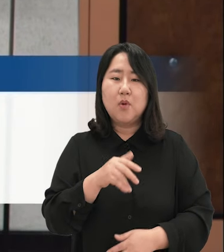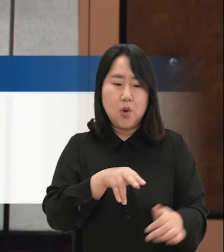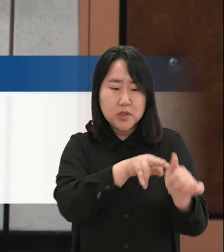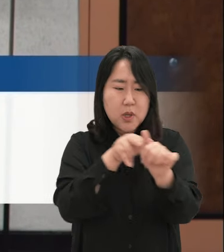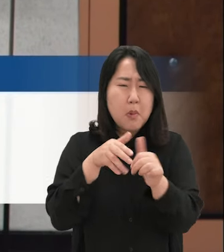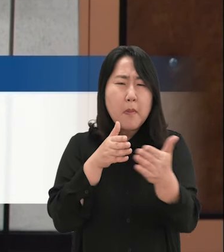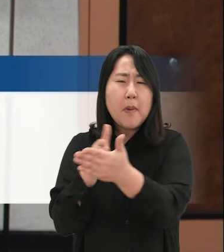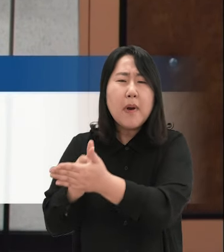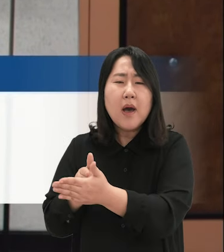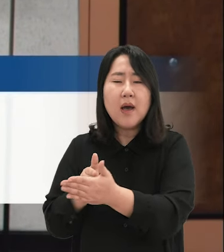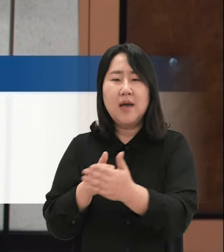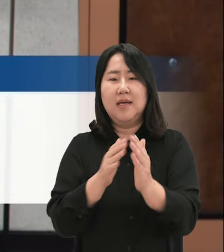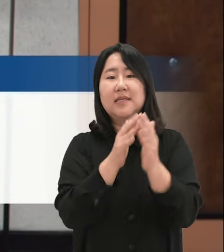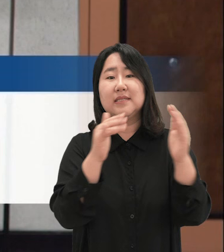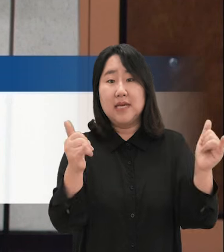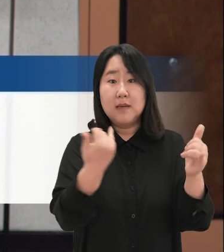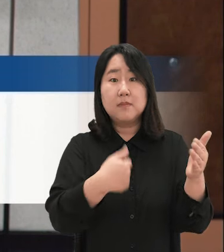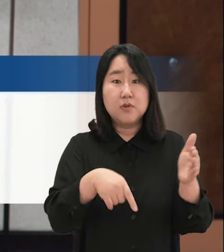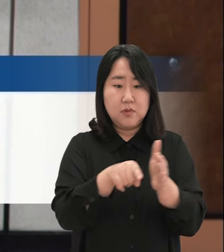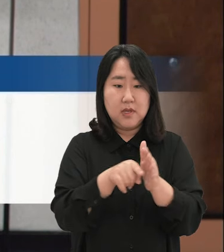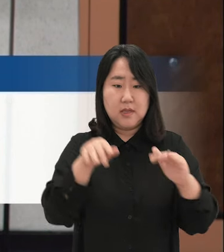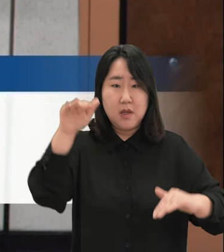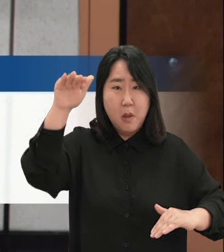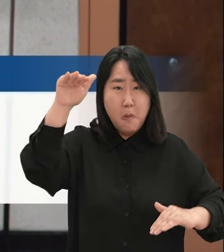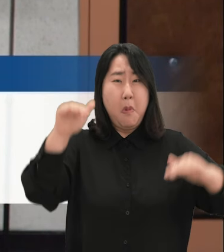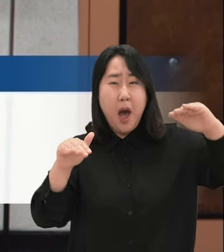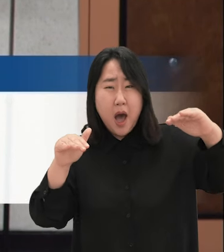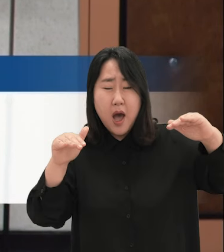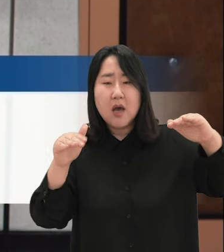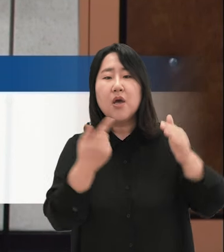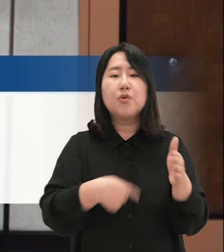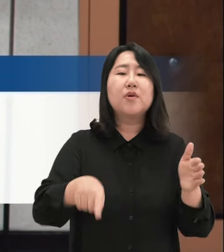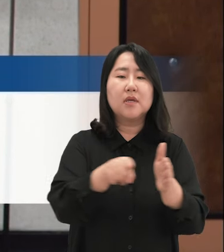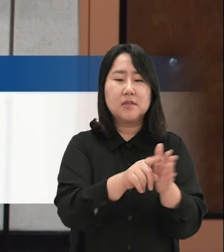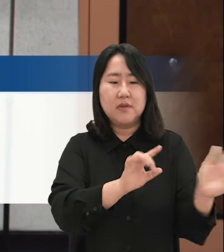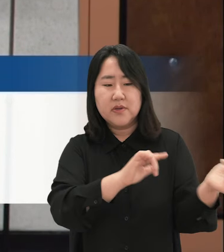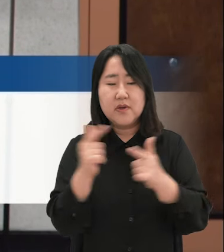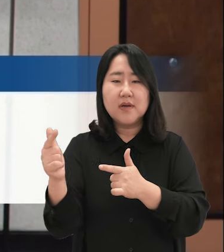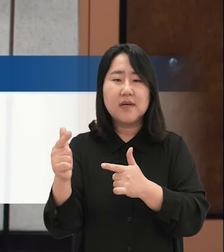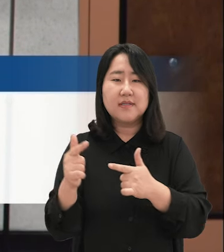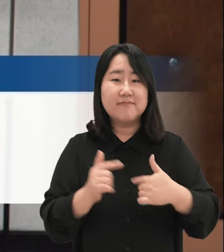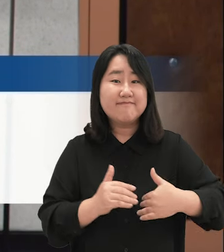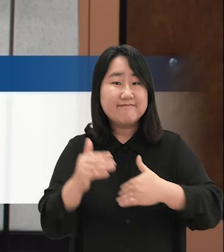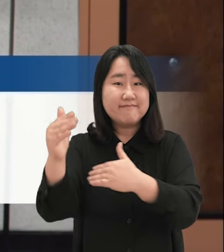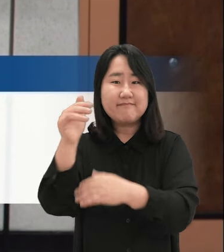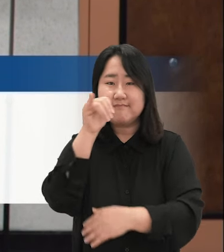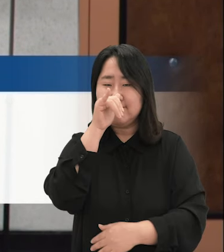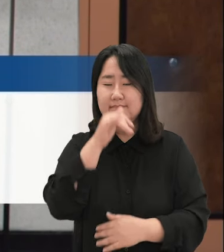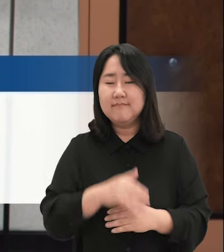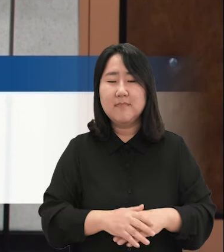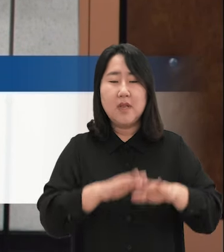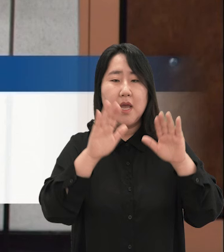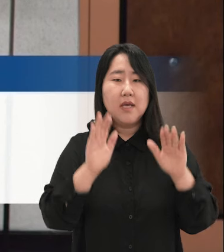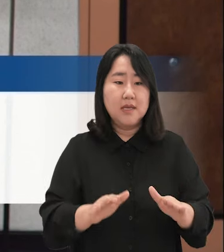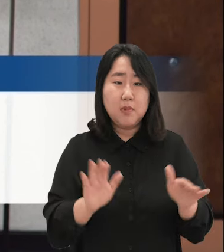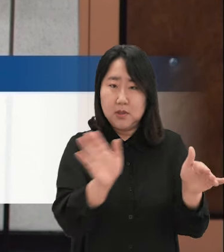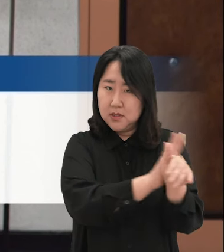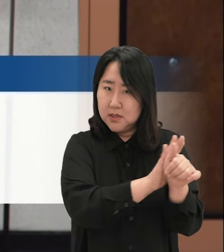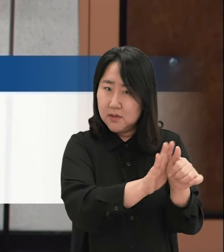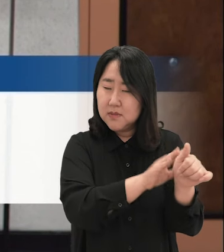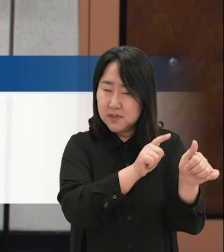정보 취학 계층에 정보 불균형 해소를 위해 여러 가지 시책을 진행하고 있는데요 이번 보도자료를